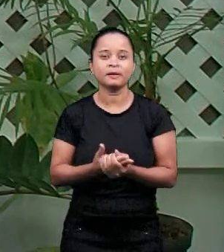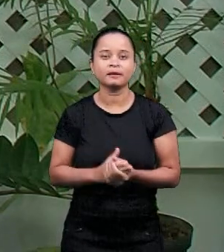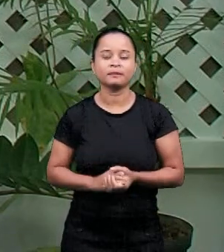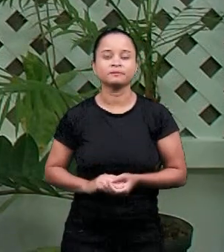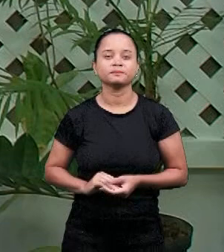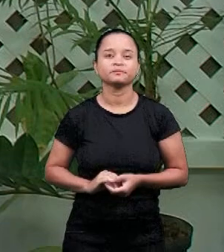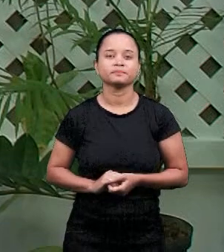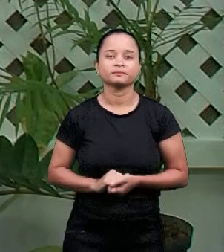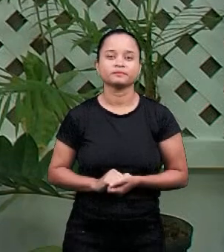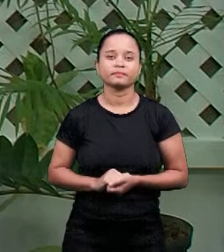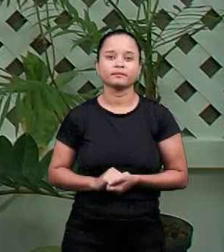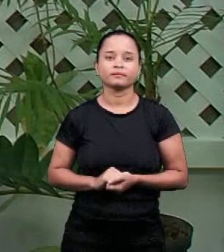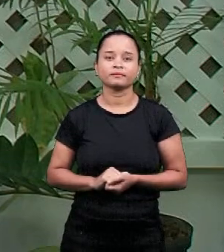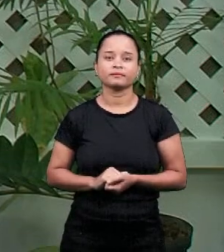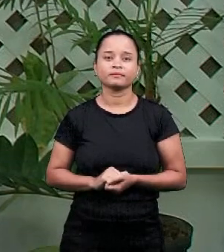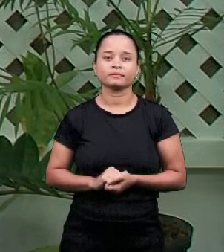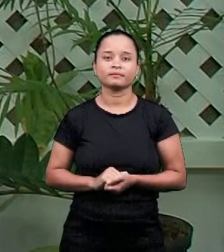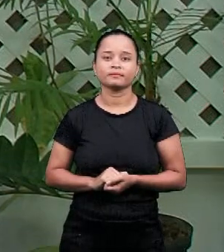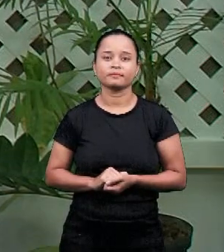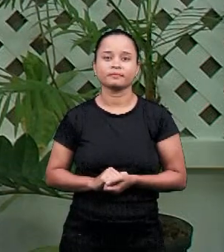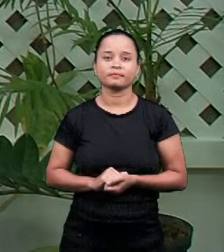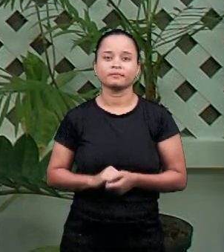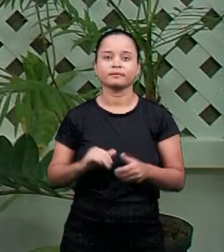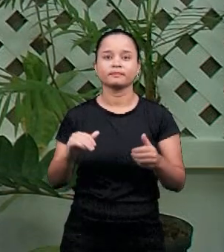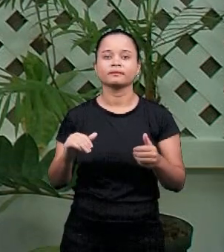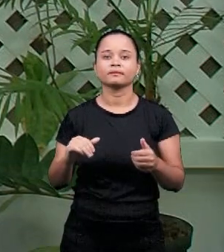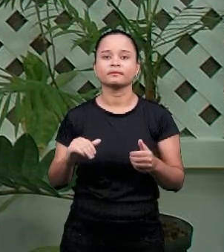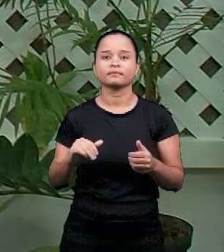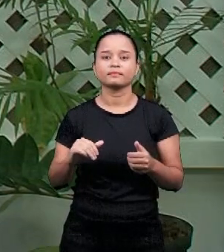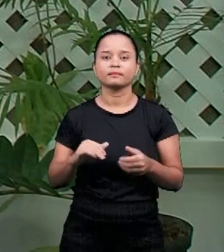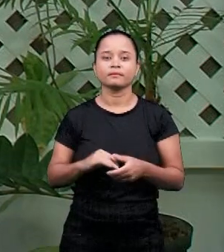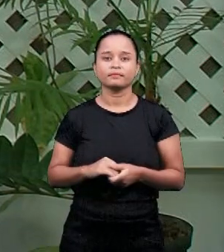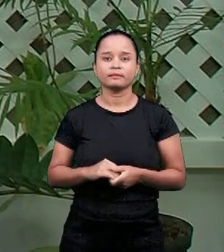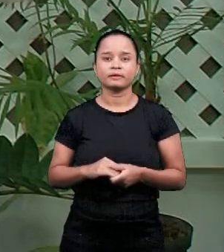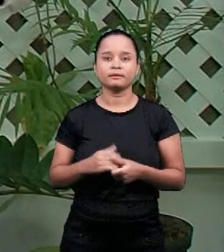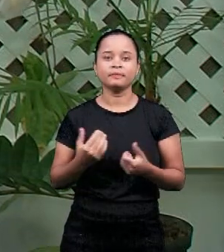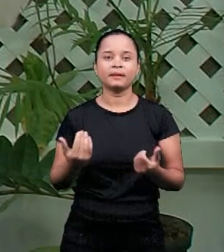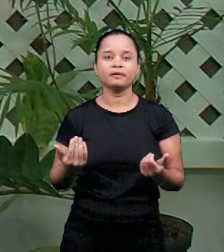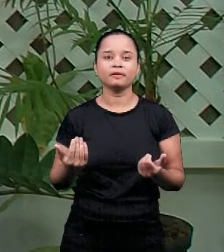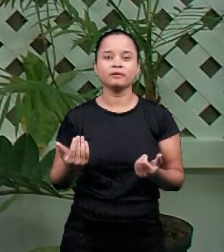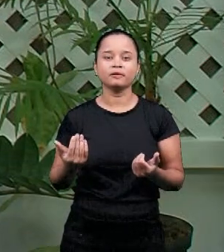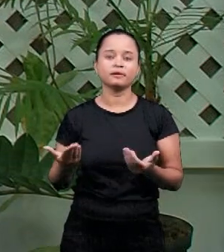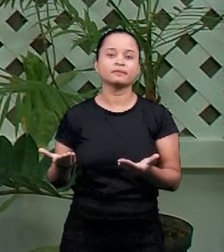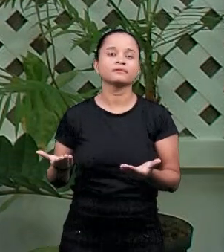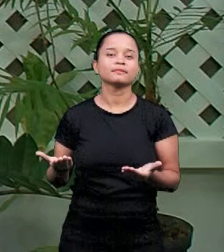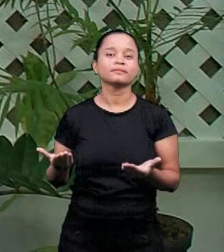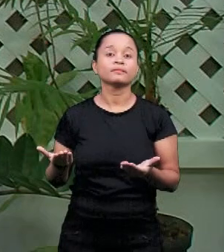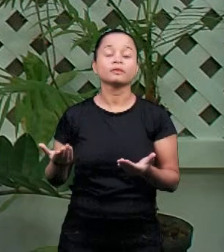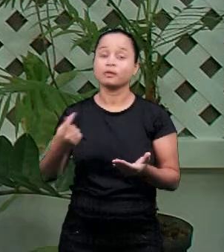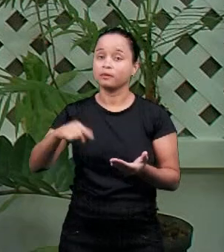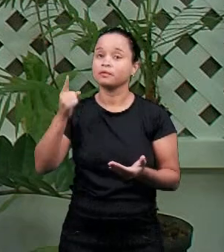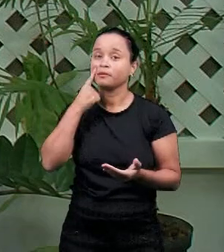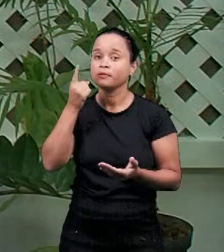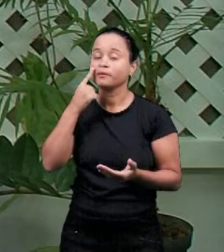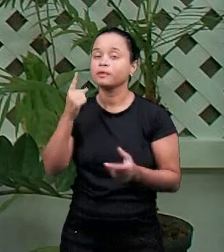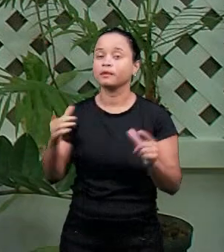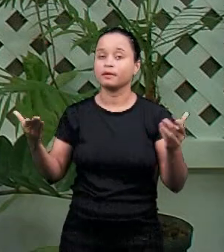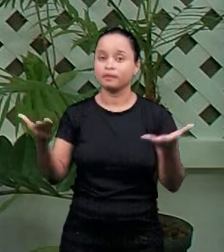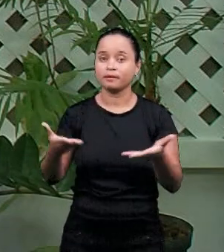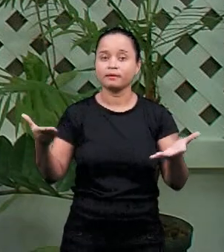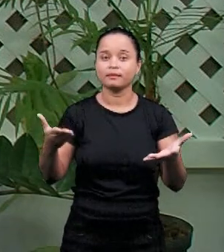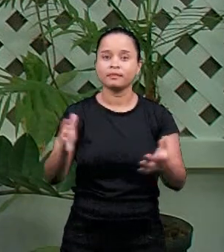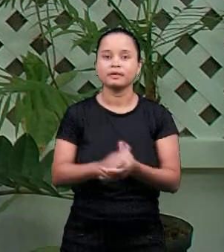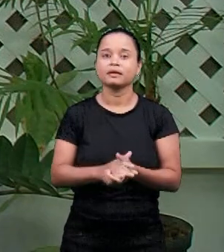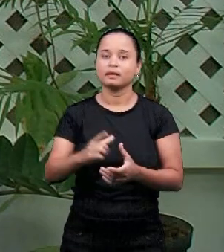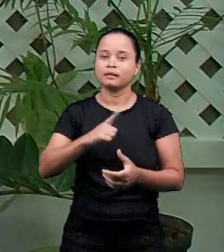Quand nous prenons la signification des mots dans les dictionnaires ou dans l'origine, le grec ou